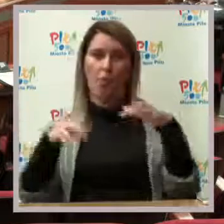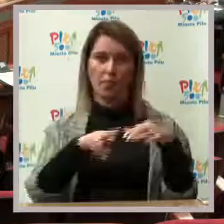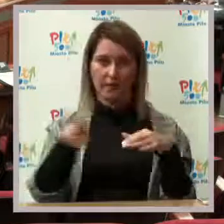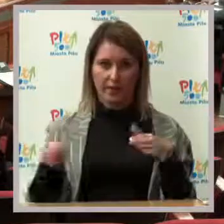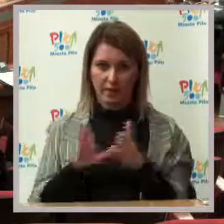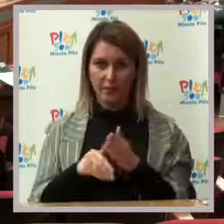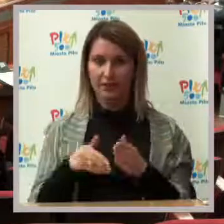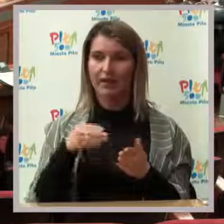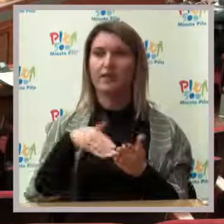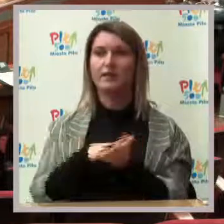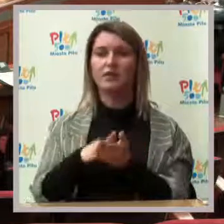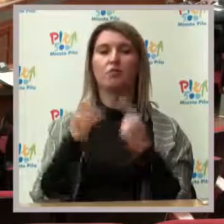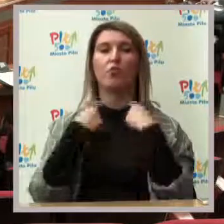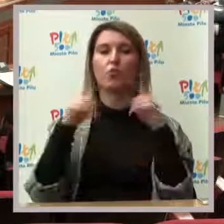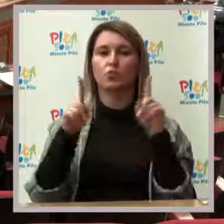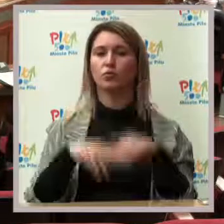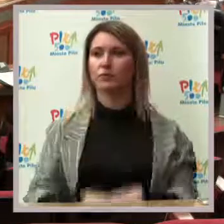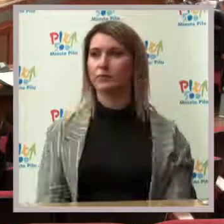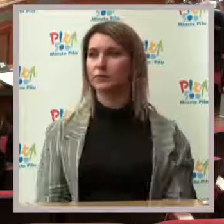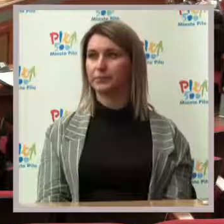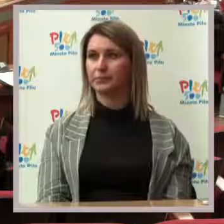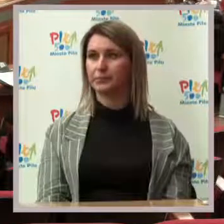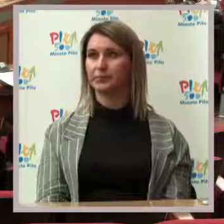o rozpoczęcie głosowania.